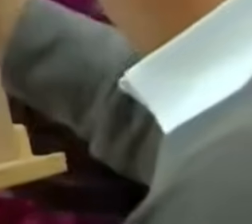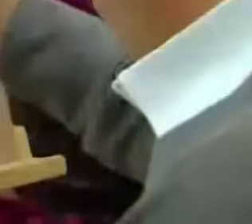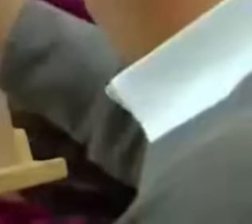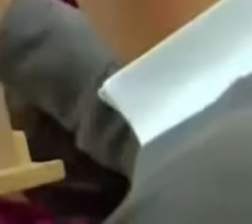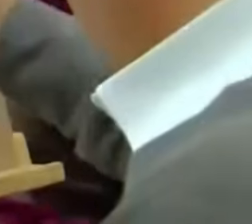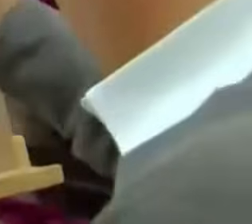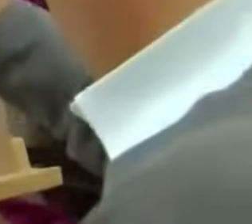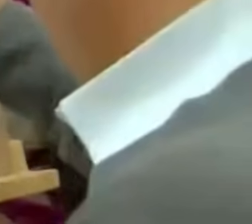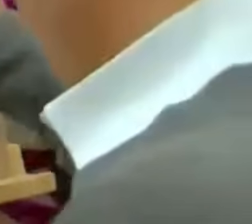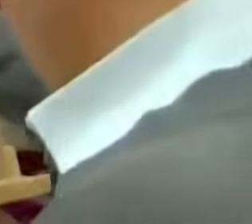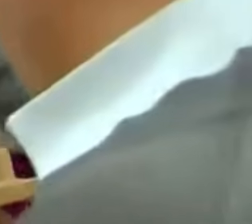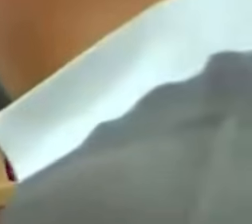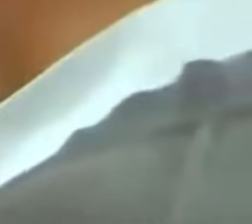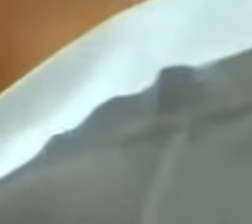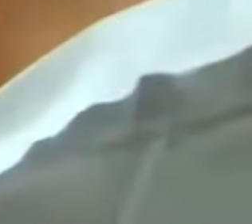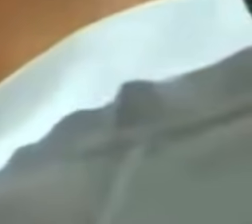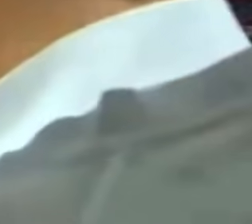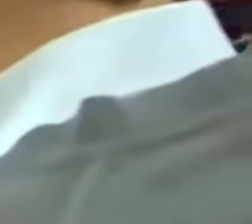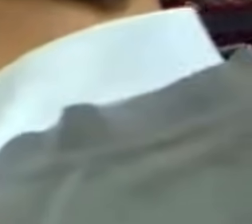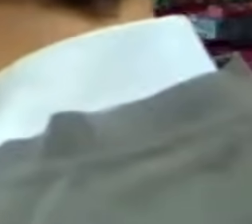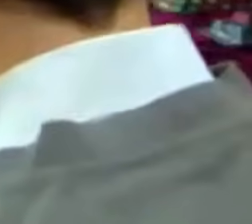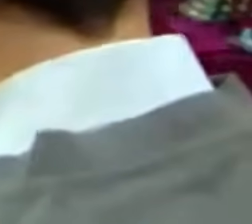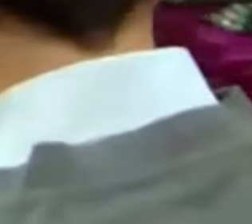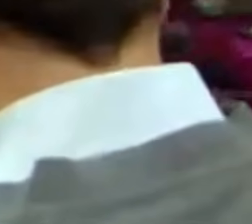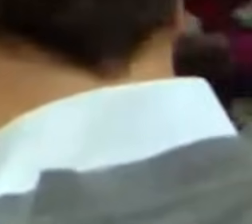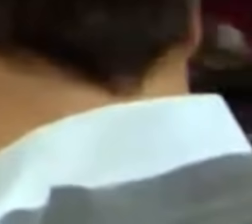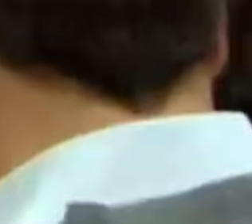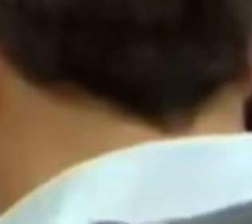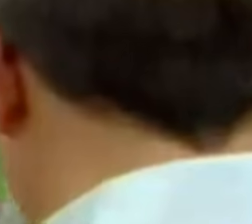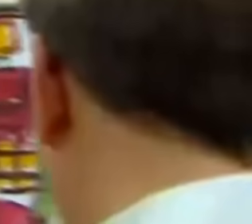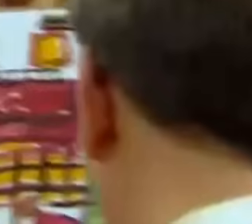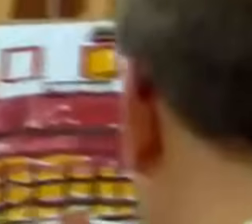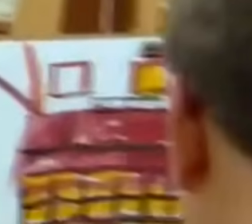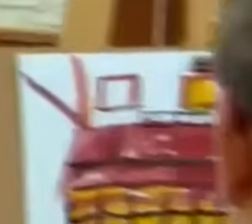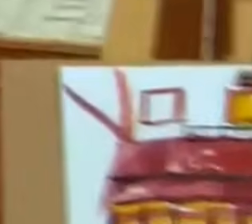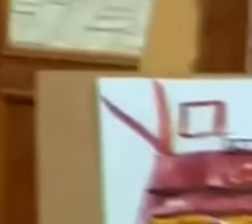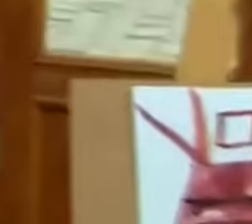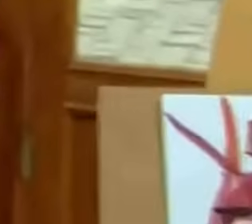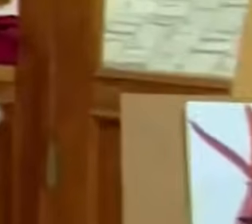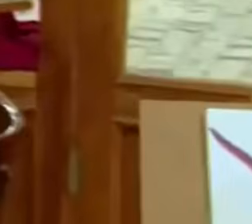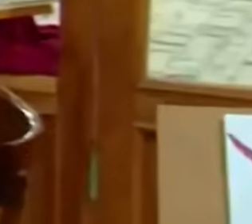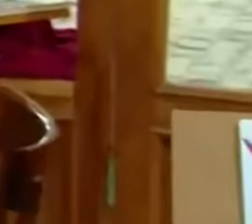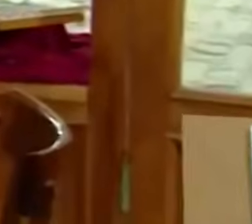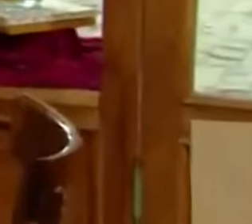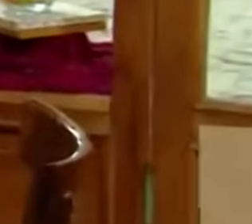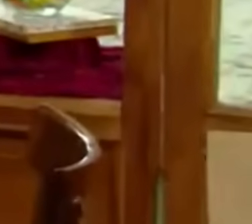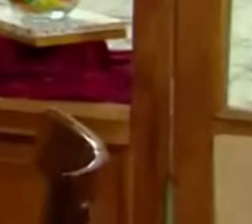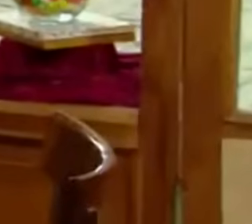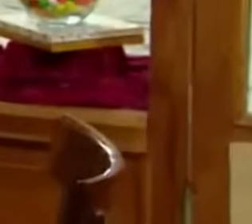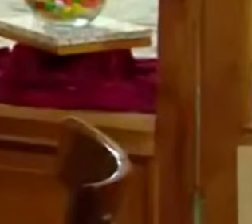Sami'nin çizdiği resim pastaneye benzemeye başlamış. Kenarda sandalyelerle masalar, tezgahın üstünde duran biri, camlar